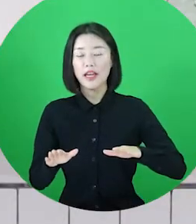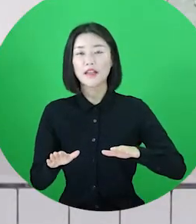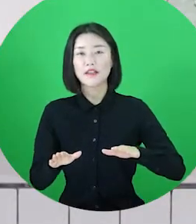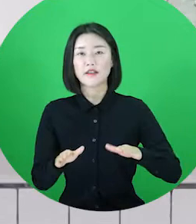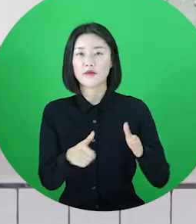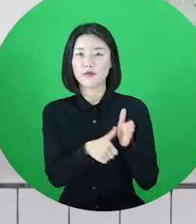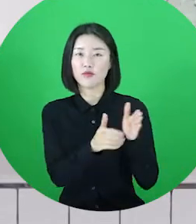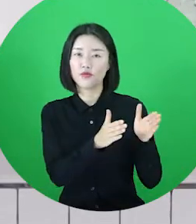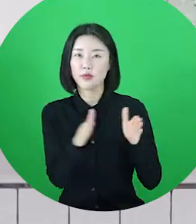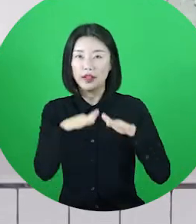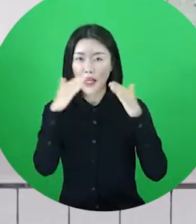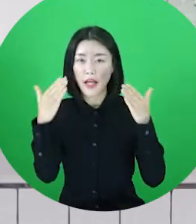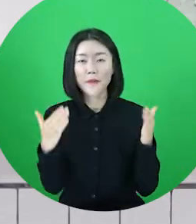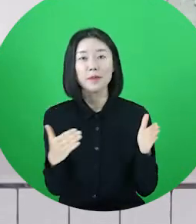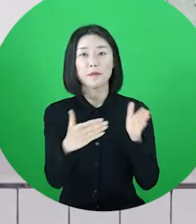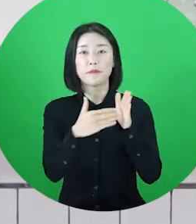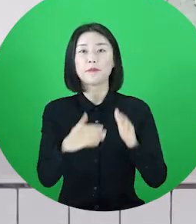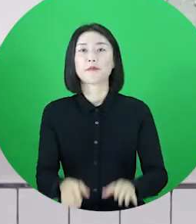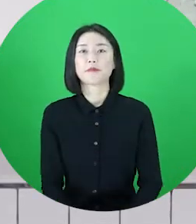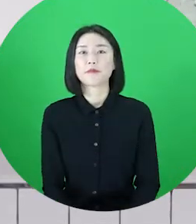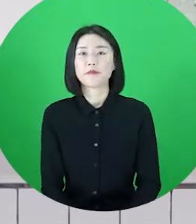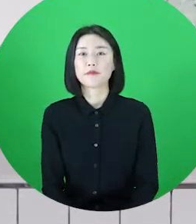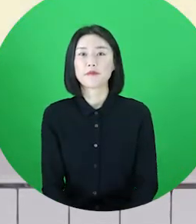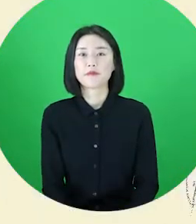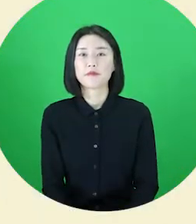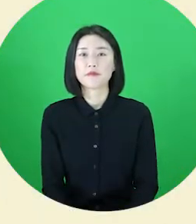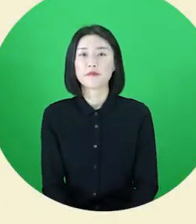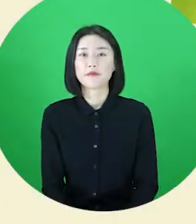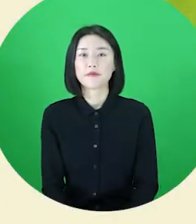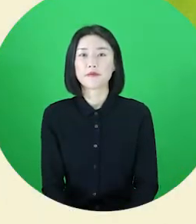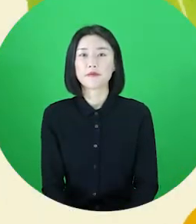자, 이제 재료 준비가 모두 끝났습니다.